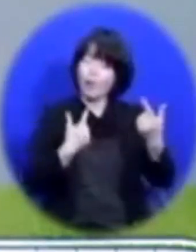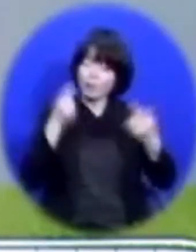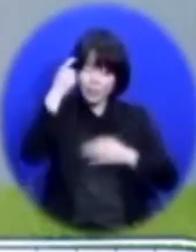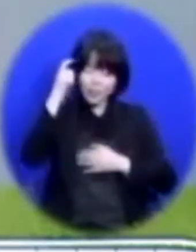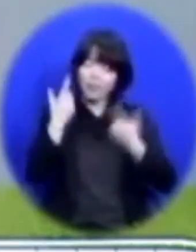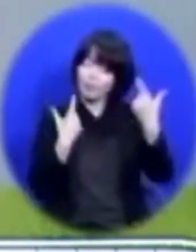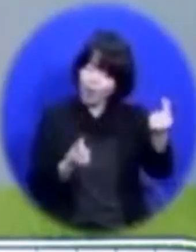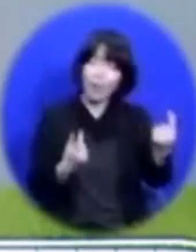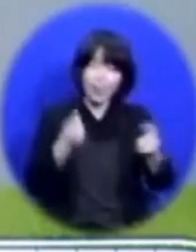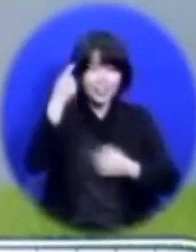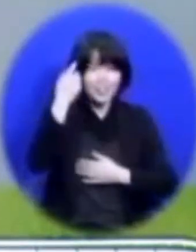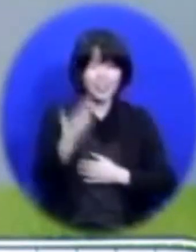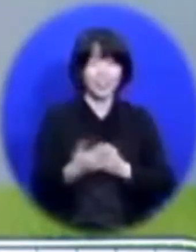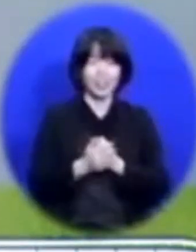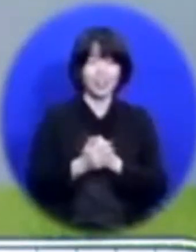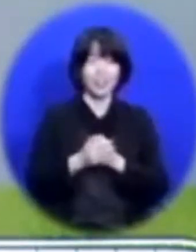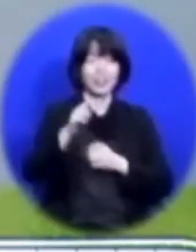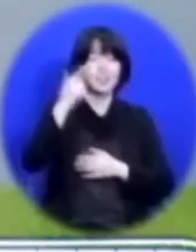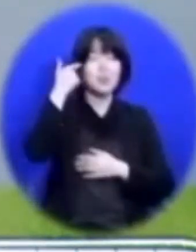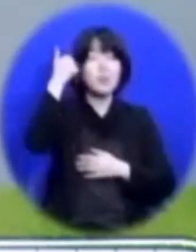완전히똑같을수있죠 ?